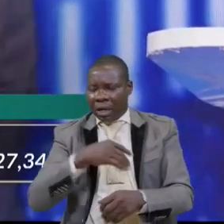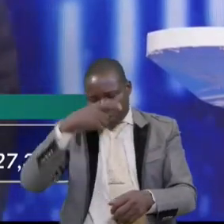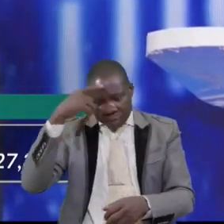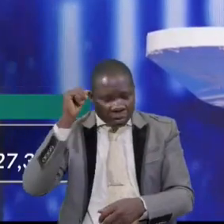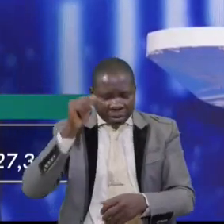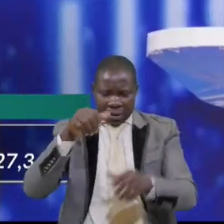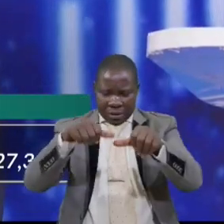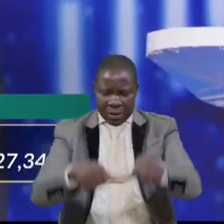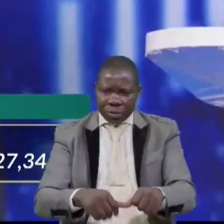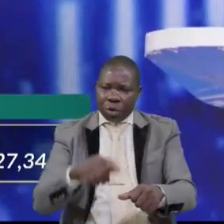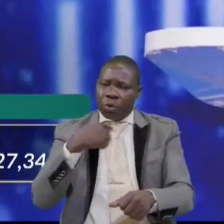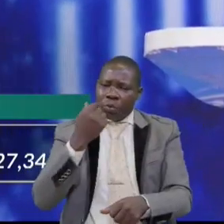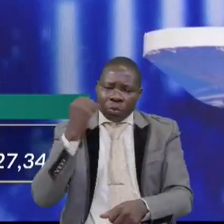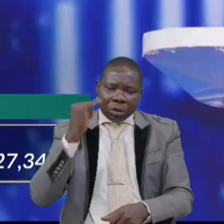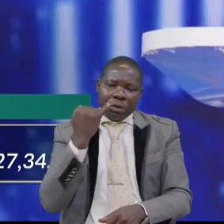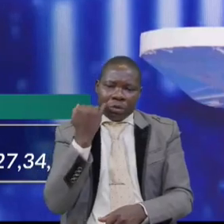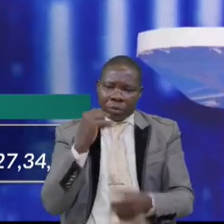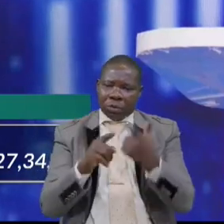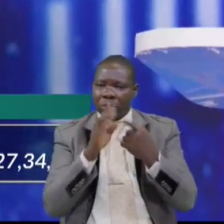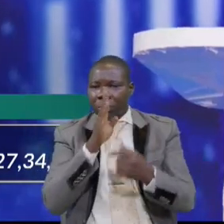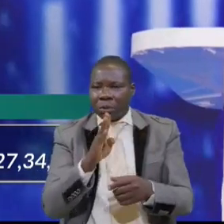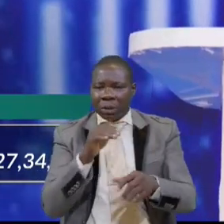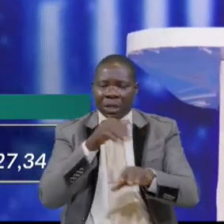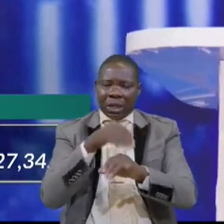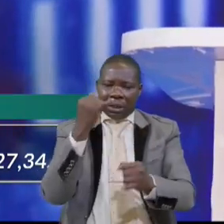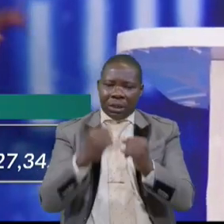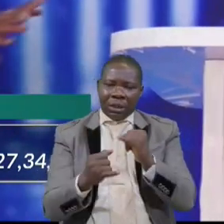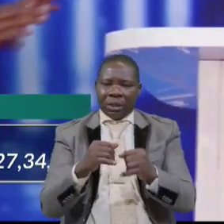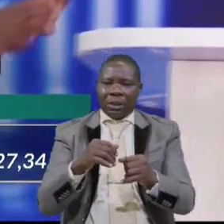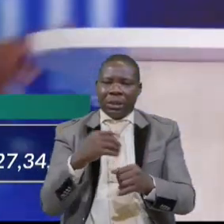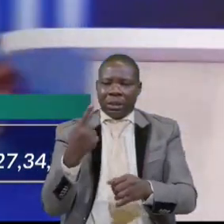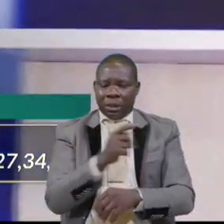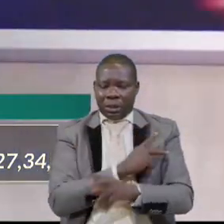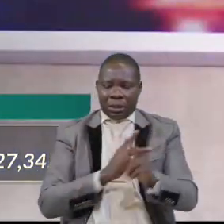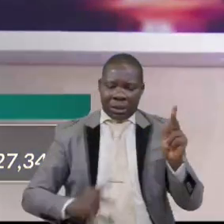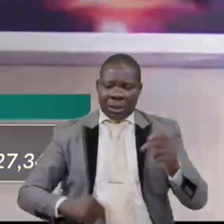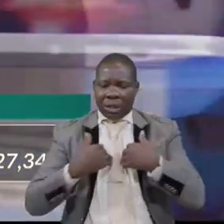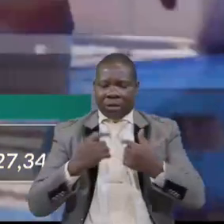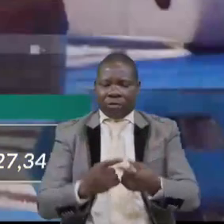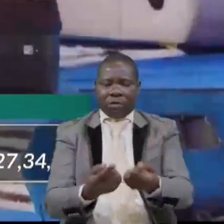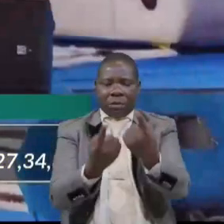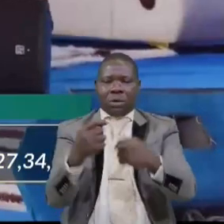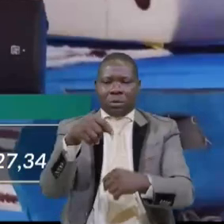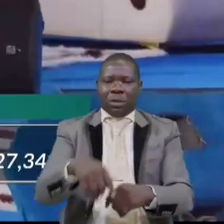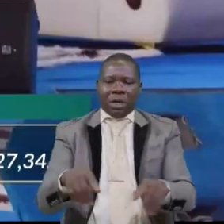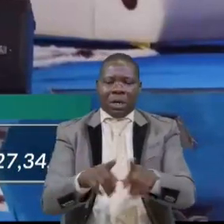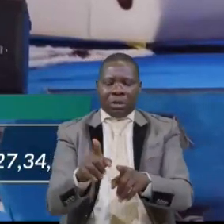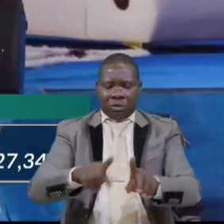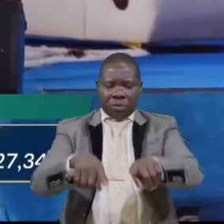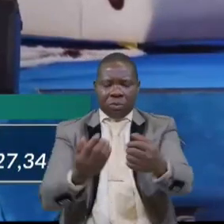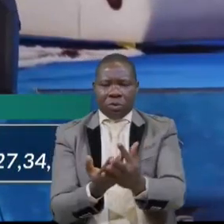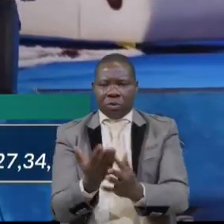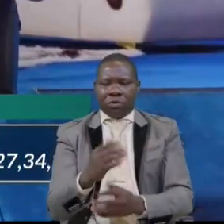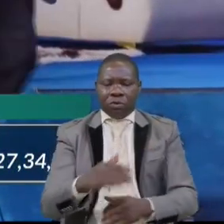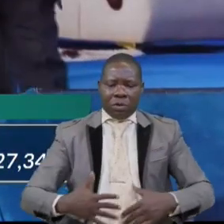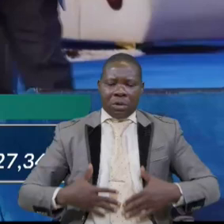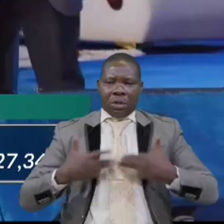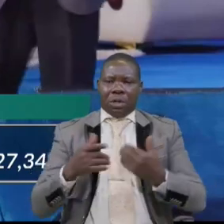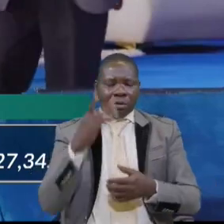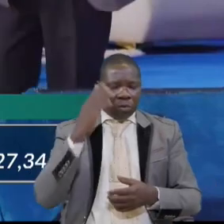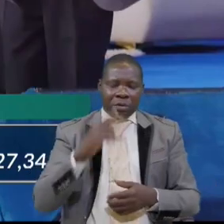qui devrait être, finalement, Nebuchadnezzar a s'humilié. Comme nous parcourons la vie, il y a